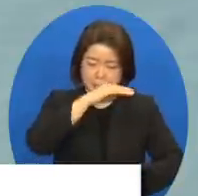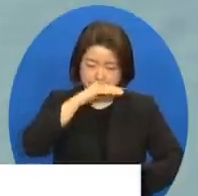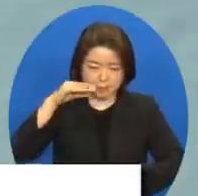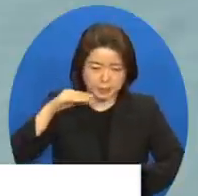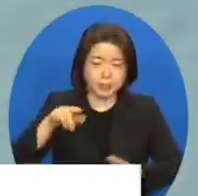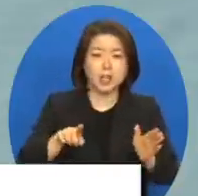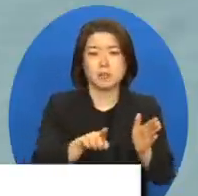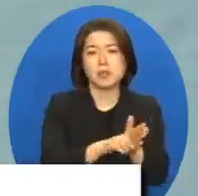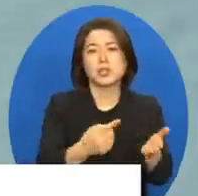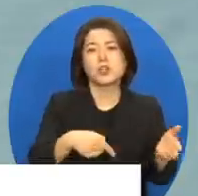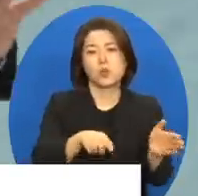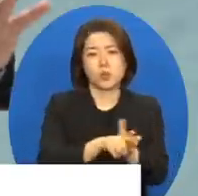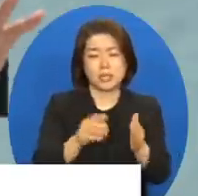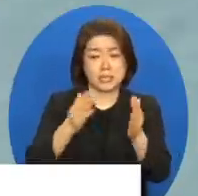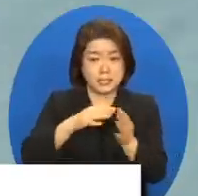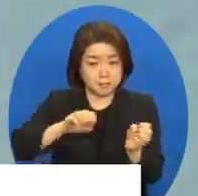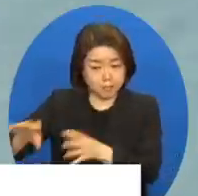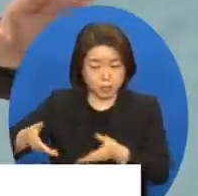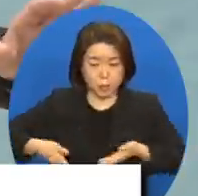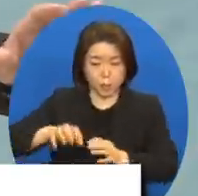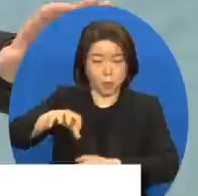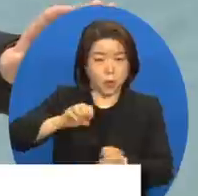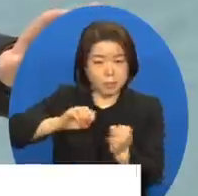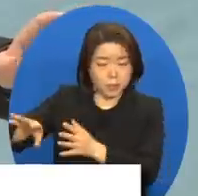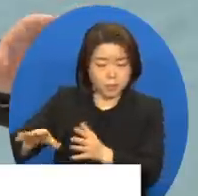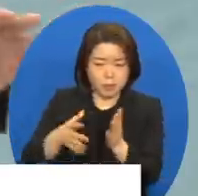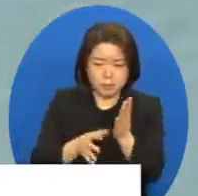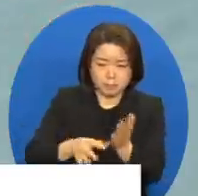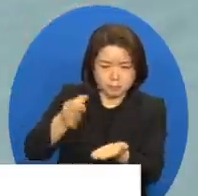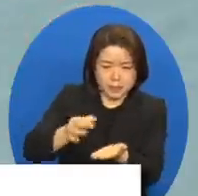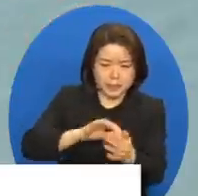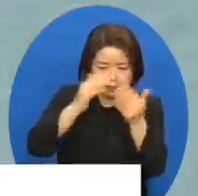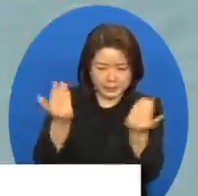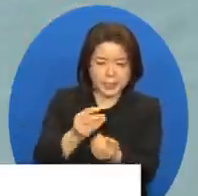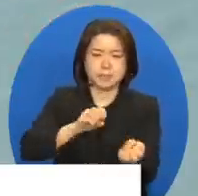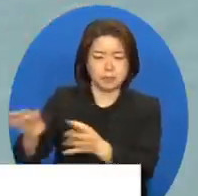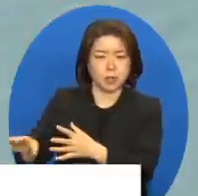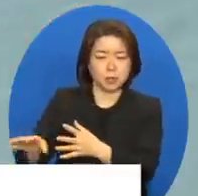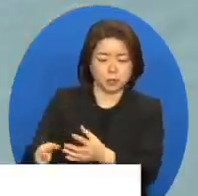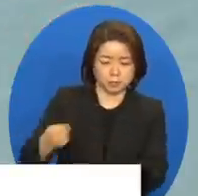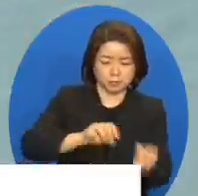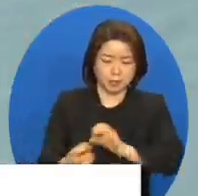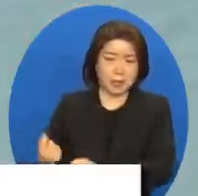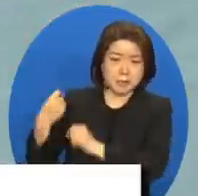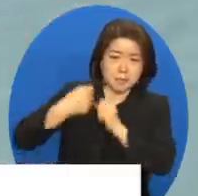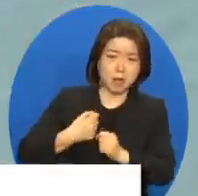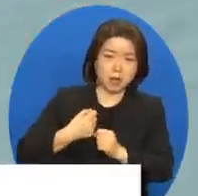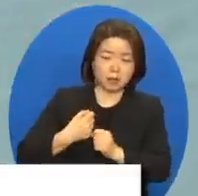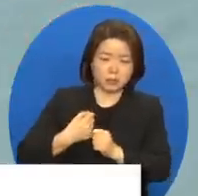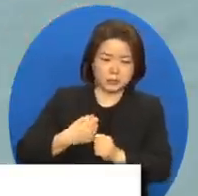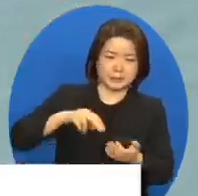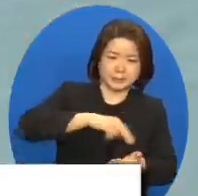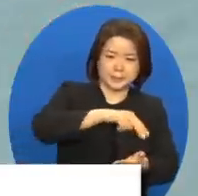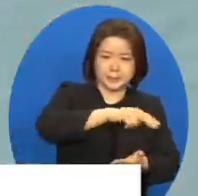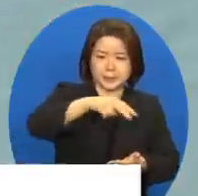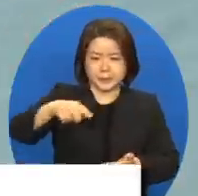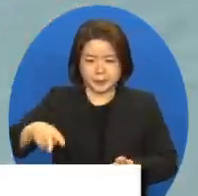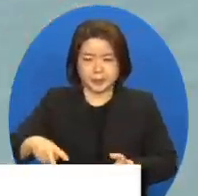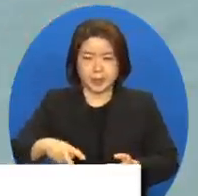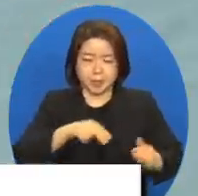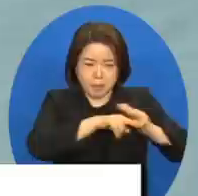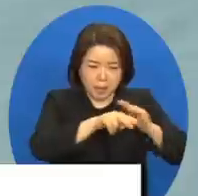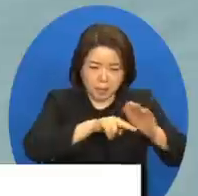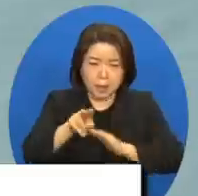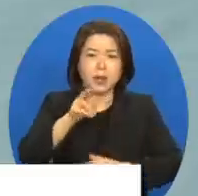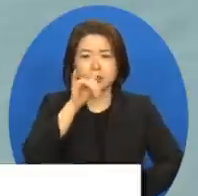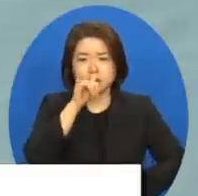믿어보자고 집 버리고 고향 버리고 세간살이 다 버리고 보따리 하나 쓸고 정치 없이 그냥 길을 나셨던 분들입니다.